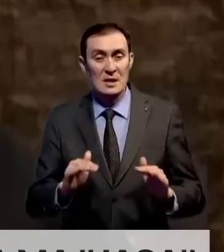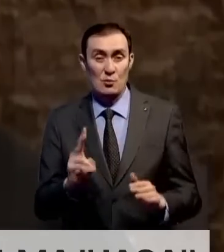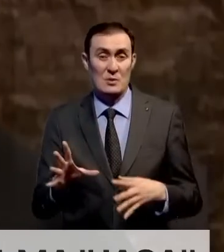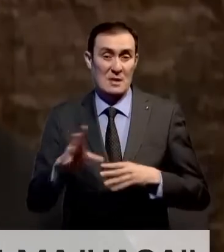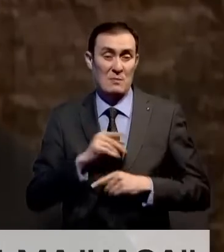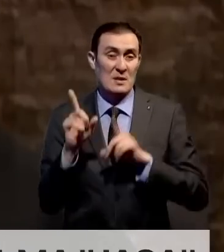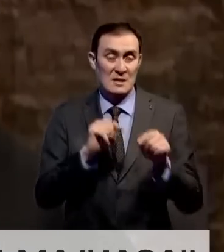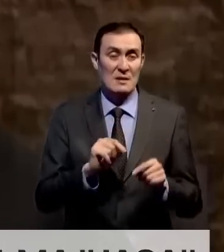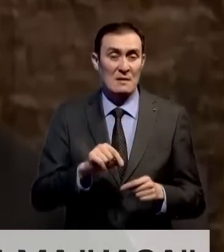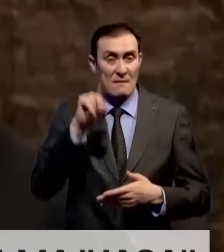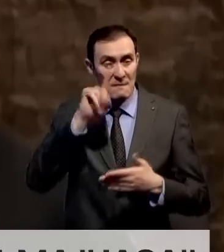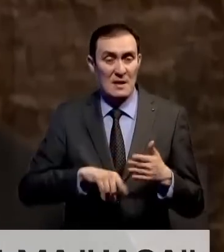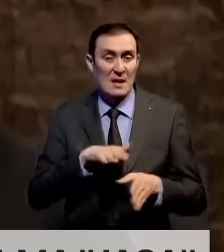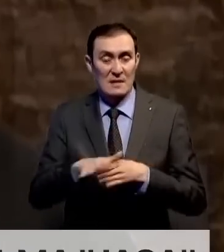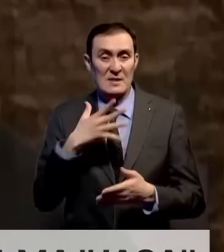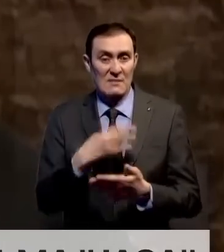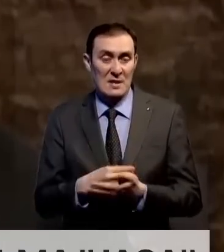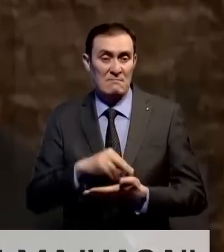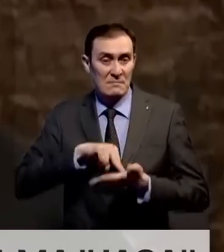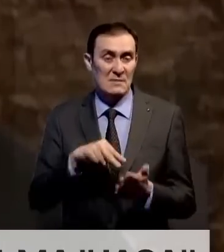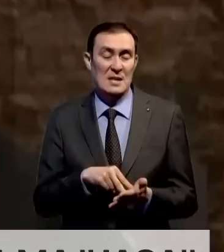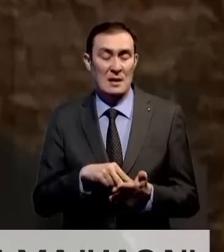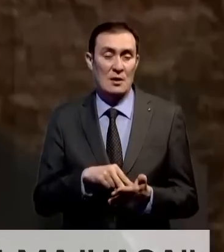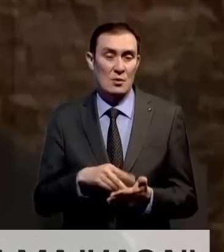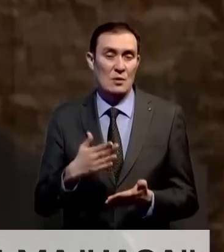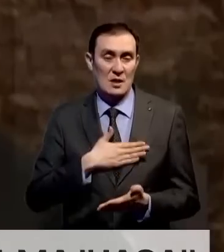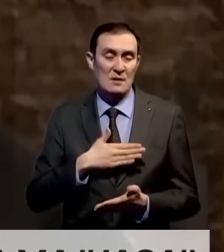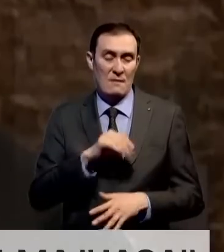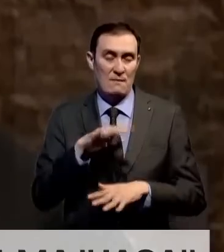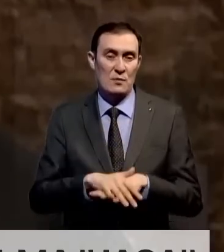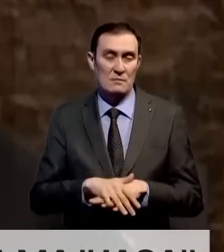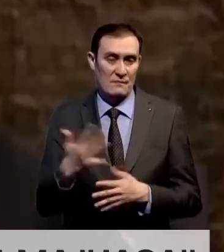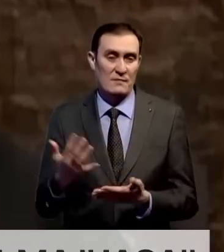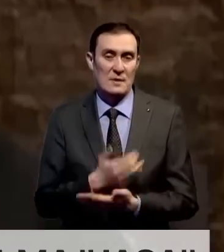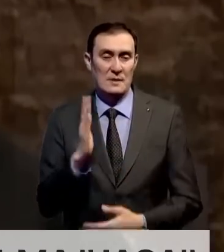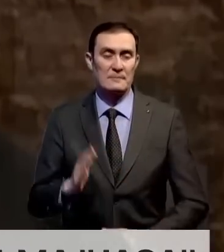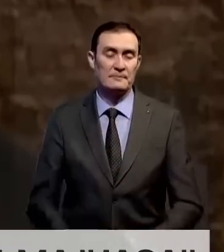нами ездили, поверить в свои силы и реализовать свои цели, то я считаю, что цели нашего фонда были достигнуты.